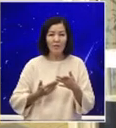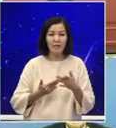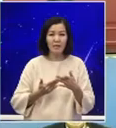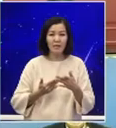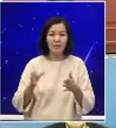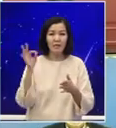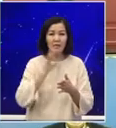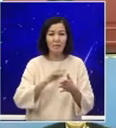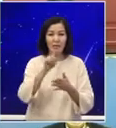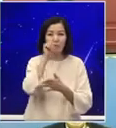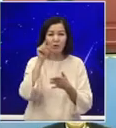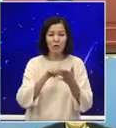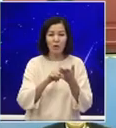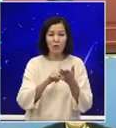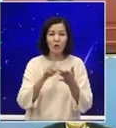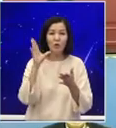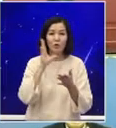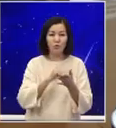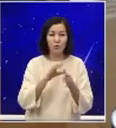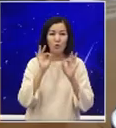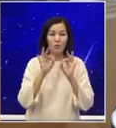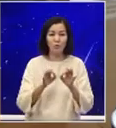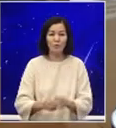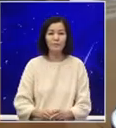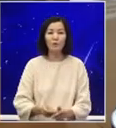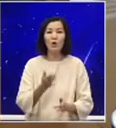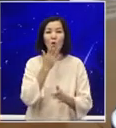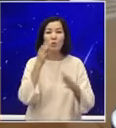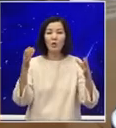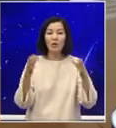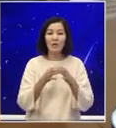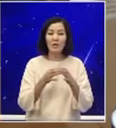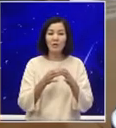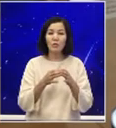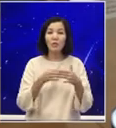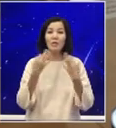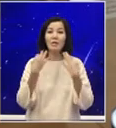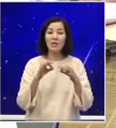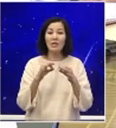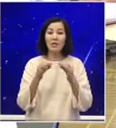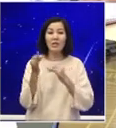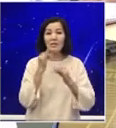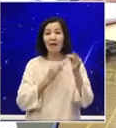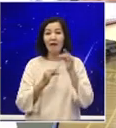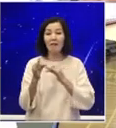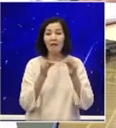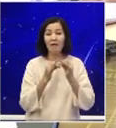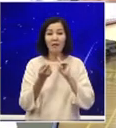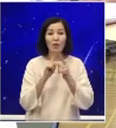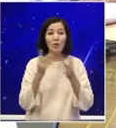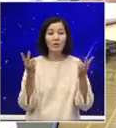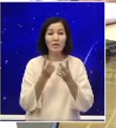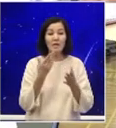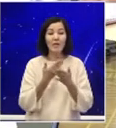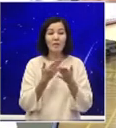тиімділігі туралы сұрақтың туындауы орынды. Ұлттық кеңес жабық клуб емес, ашық диалог алаңынан айнымауы тиіс.